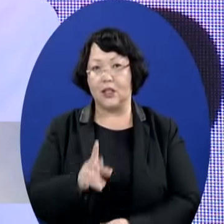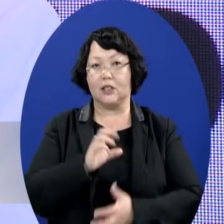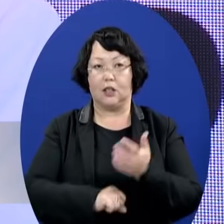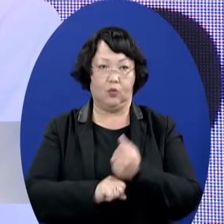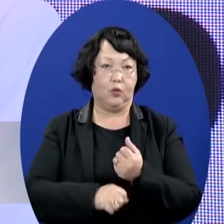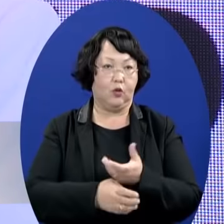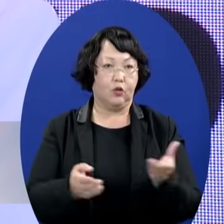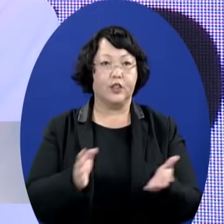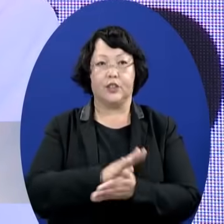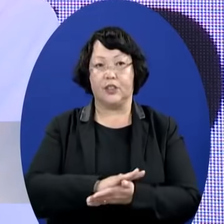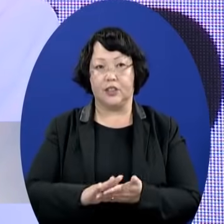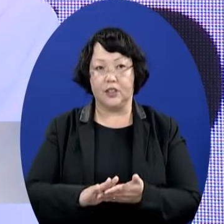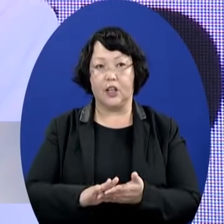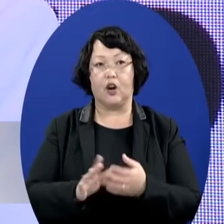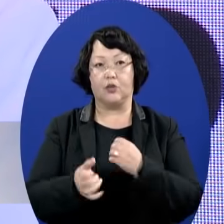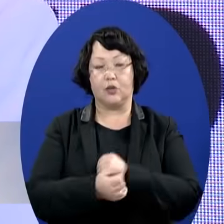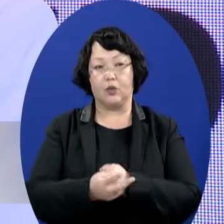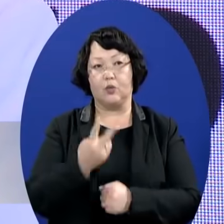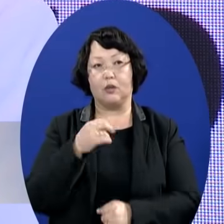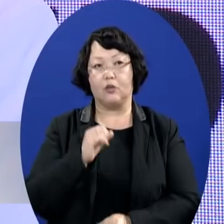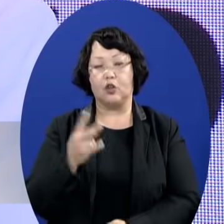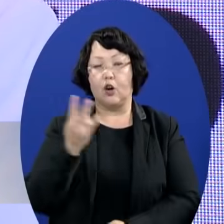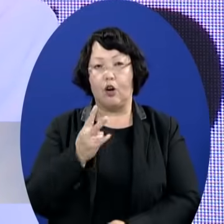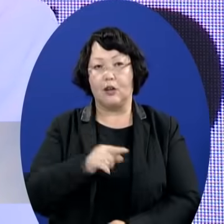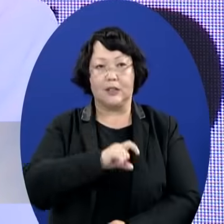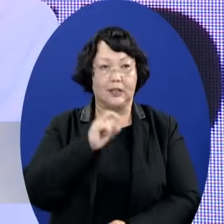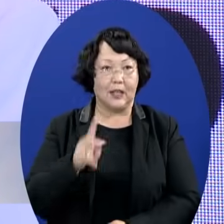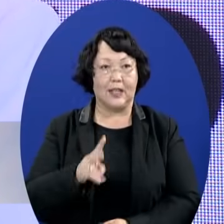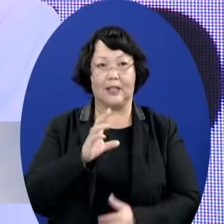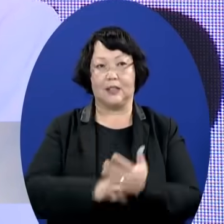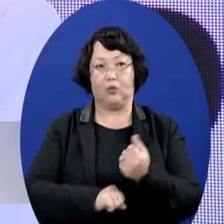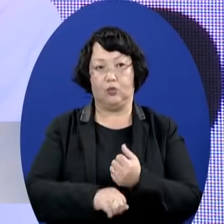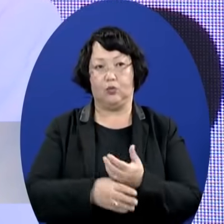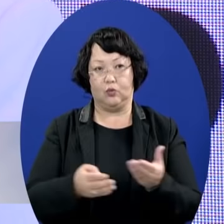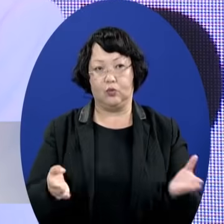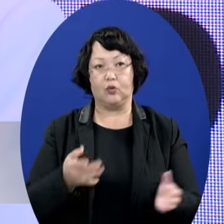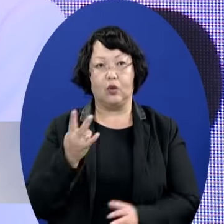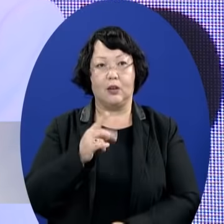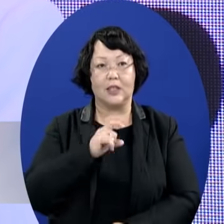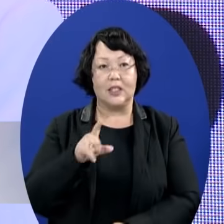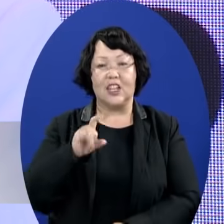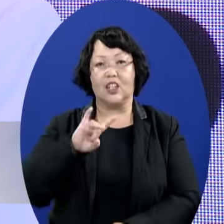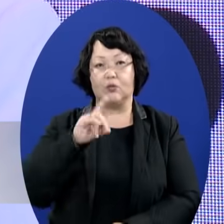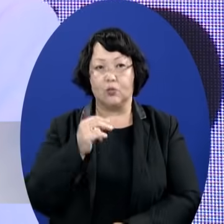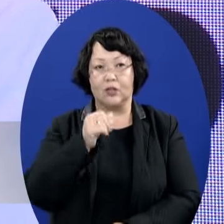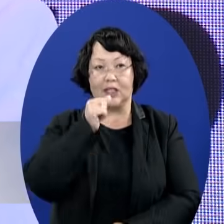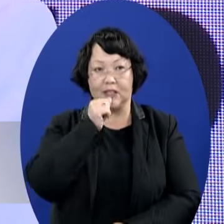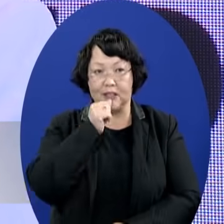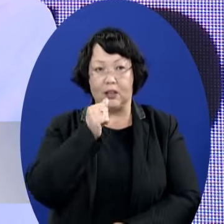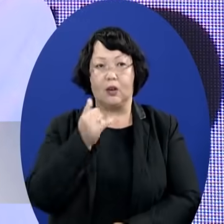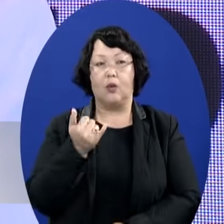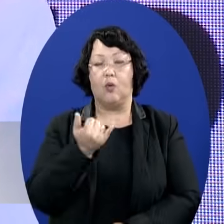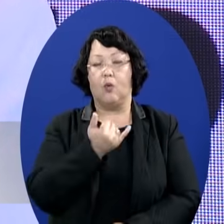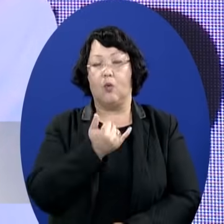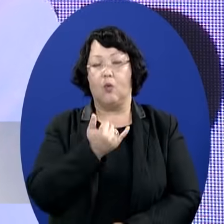санхүүжүүлэх, за шинээр онцлог үйл явдал гэвэл ногоон зээлийг санхүүжүүлэх, ногоон зээл гэж одоо эрчим хүчийг хэмнэх, уур